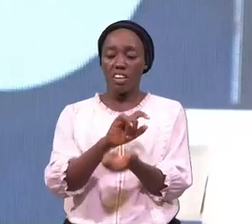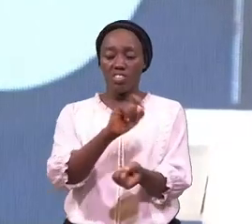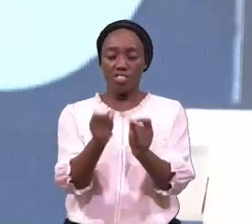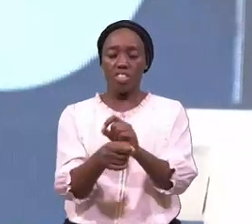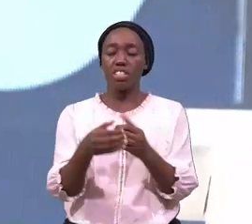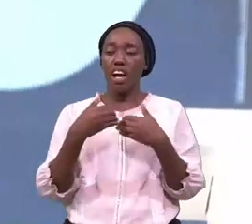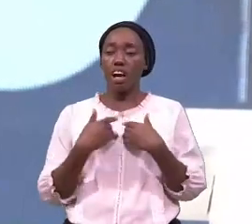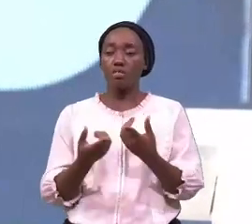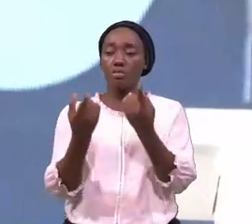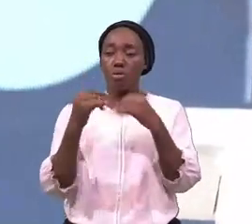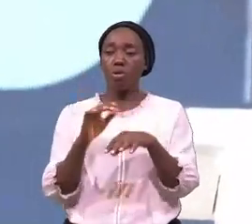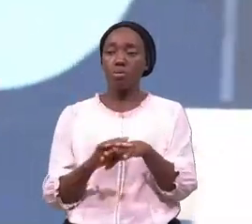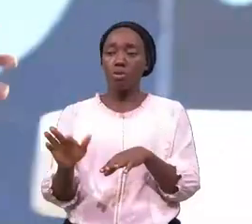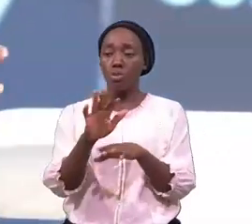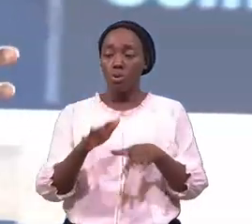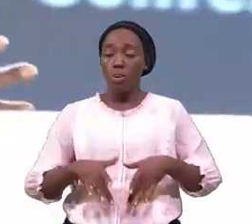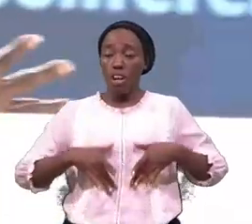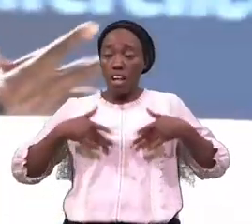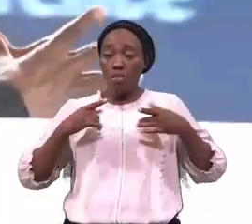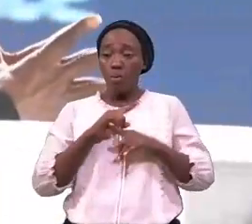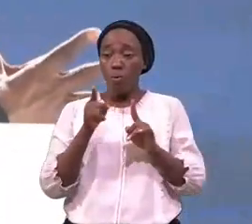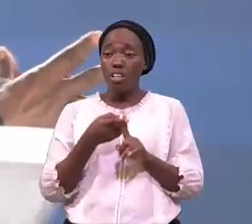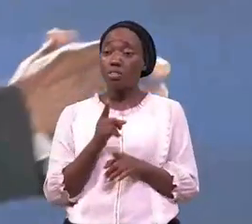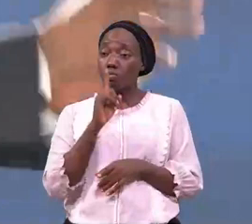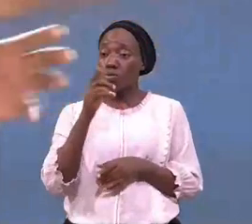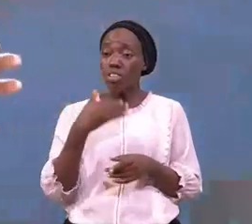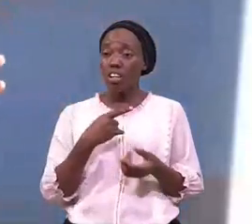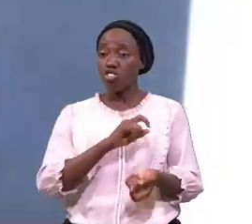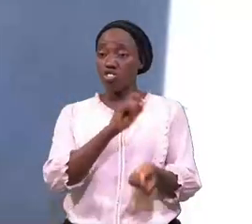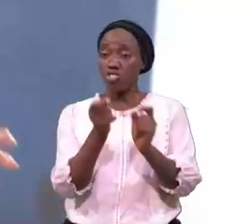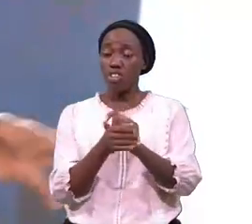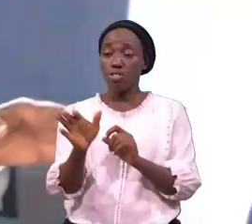vie. Quand la vérité a transformé votre vie,